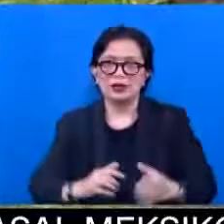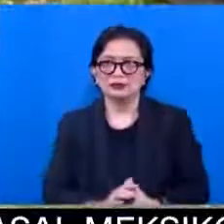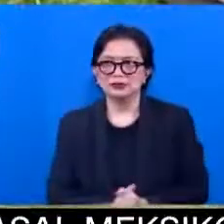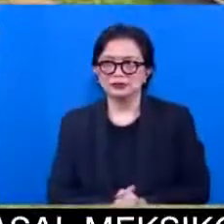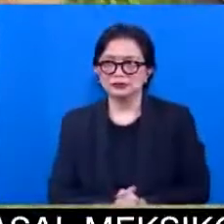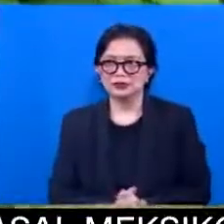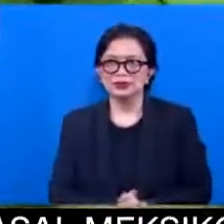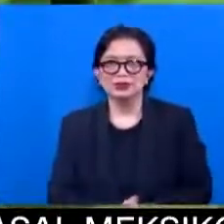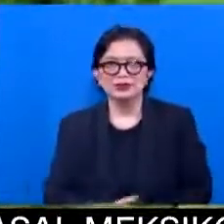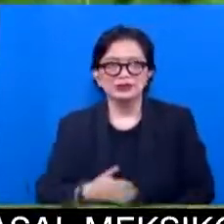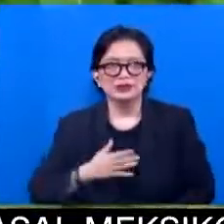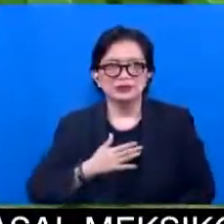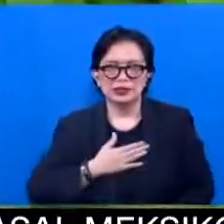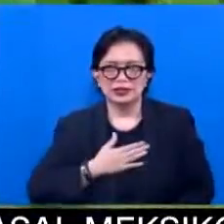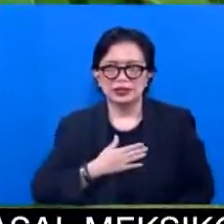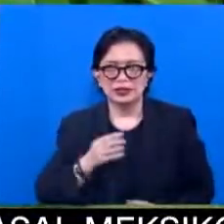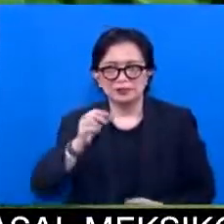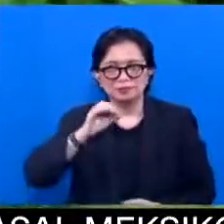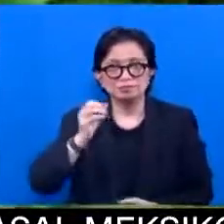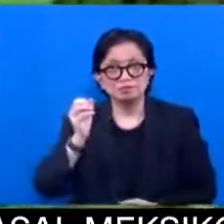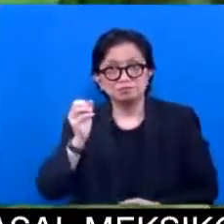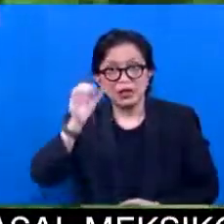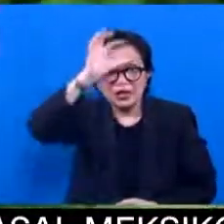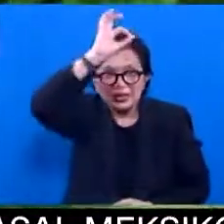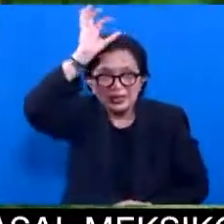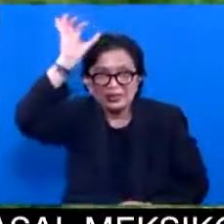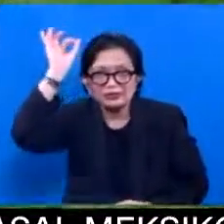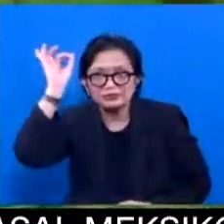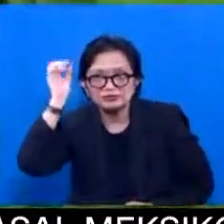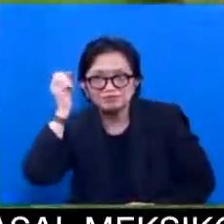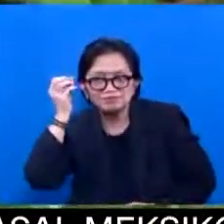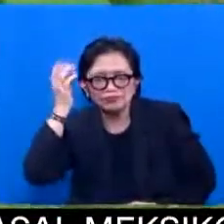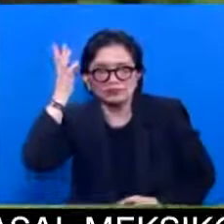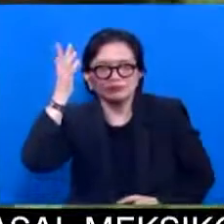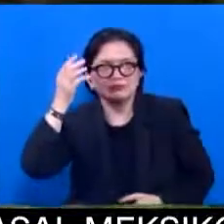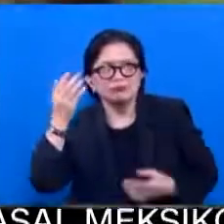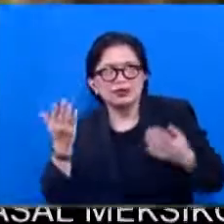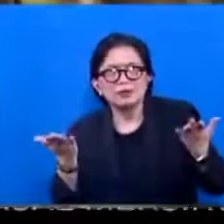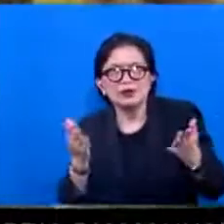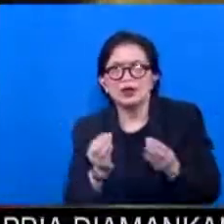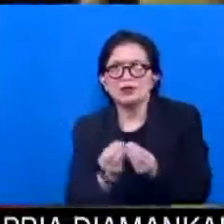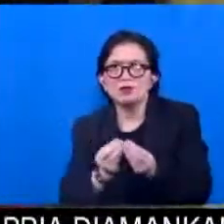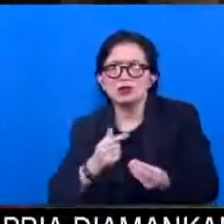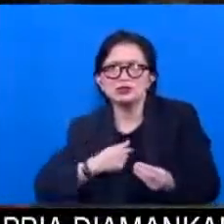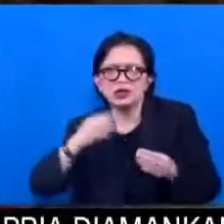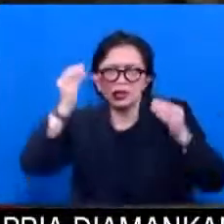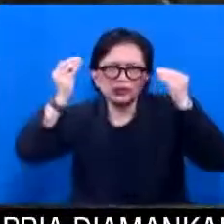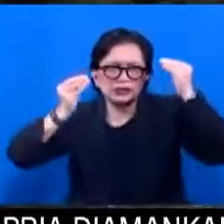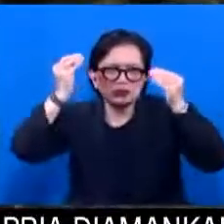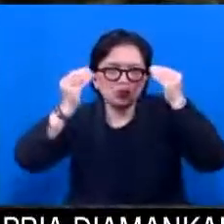Mungkin saya inisiatif aku dia dari mencari kesibukan lah, ingin